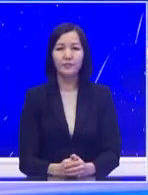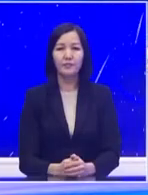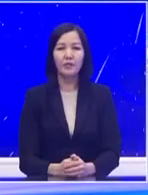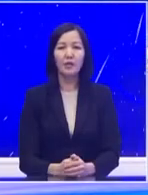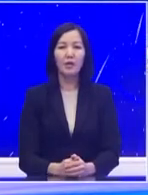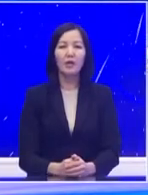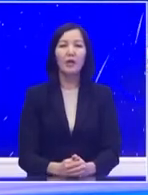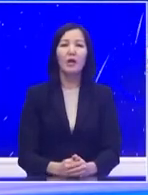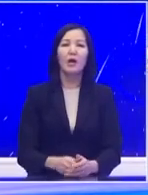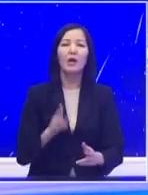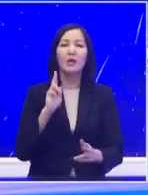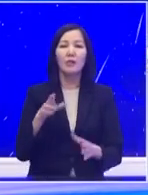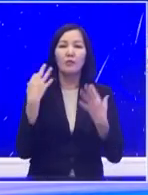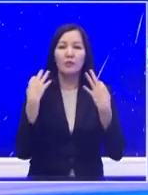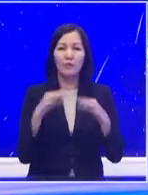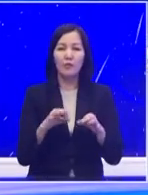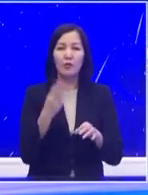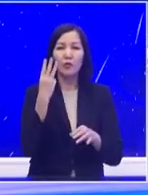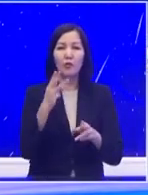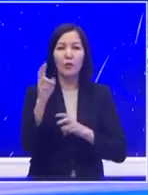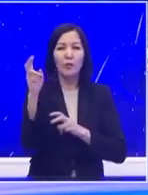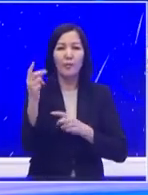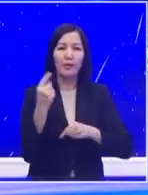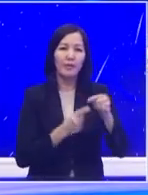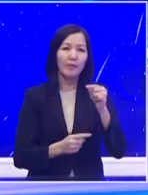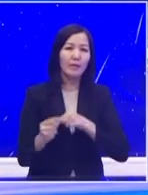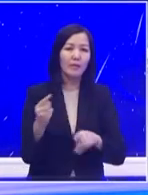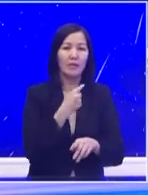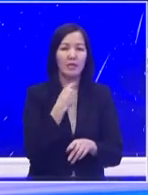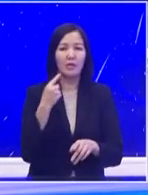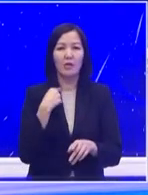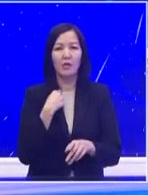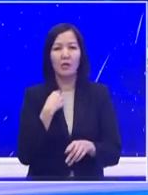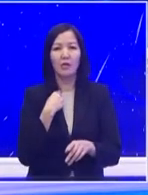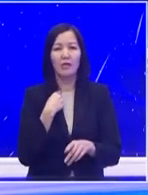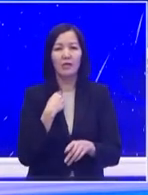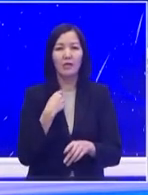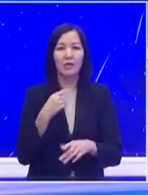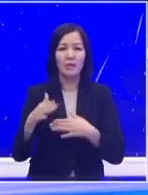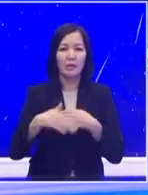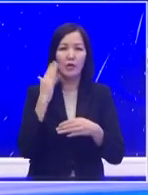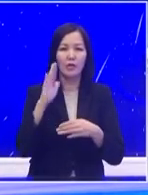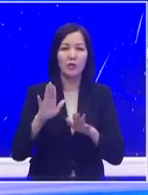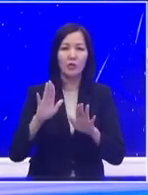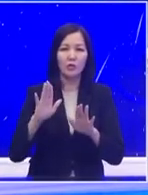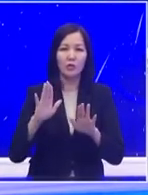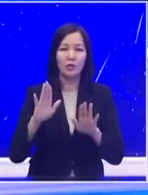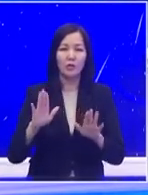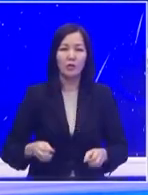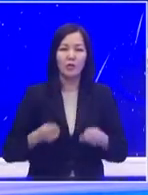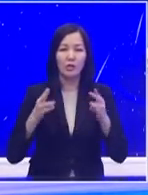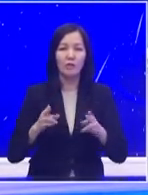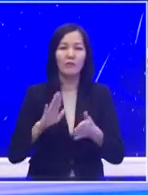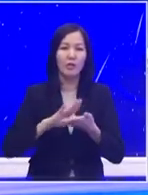Кому закон не писан? Трех предпринимателей Талдыкургана накажут за несоблюдение режима чрезвычайного положения.